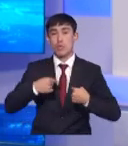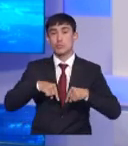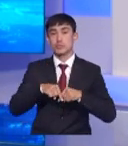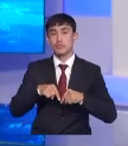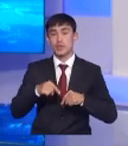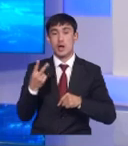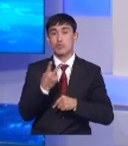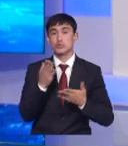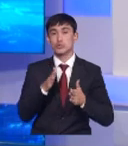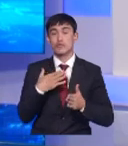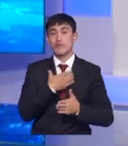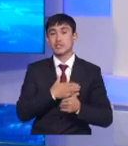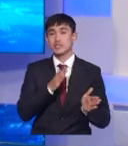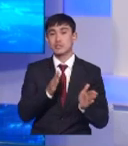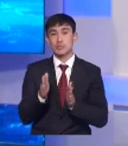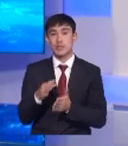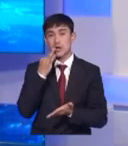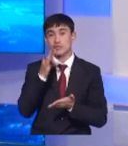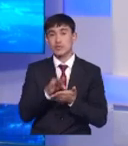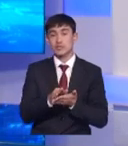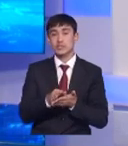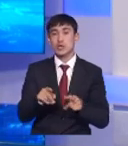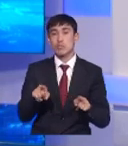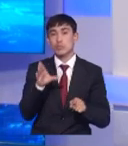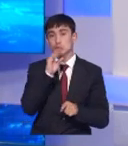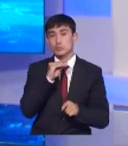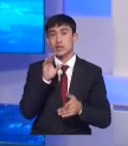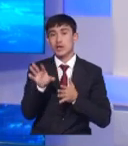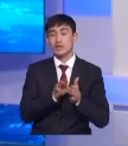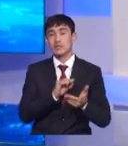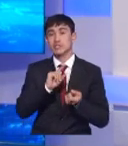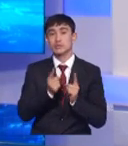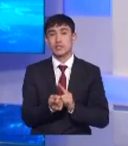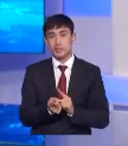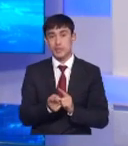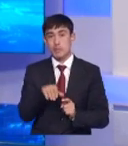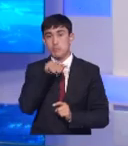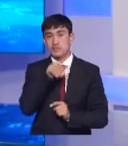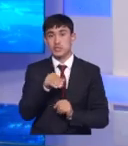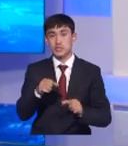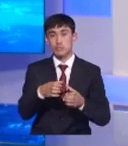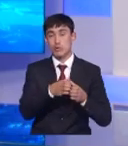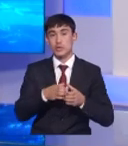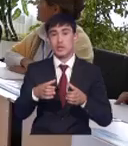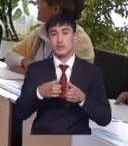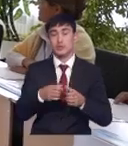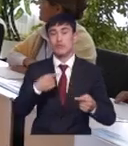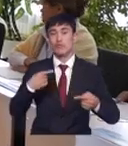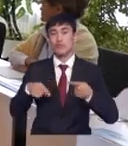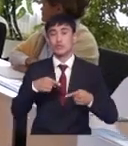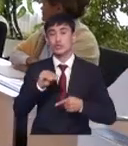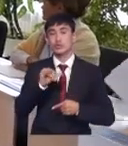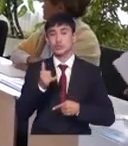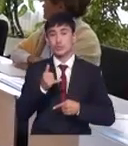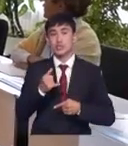общего. В обоих случаях важны дисциплина, ответственность и способность реагировать на изменения. Профессиональная сборная команда по футзалу